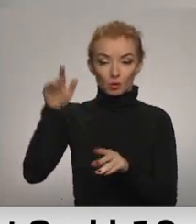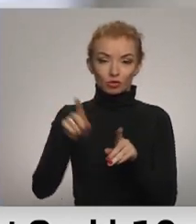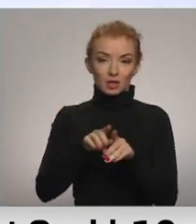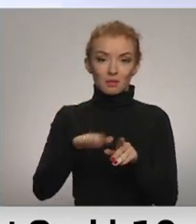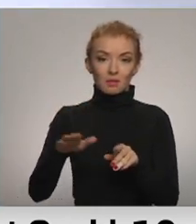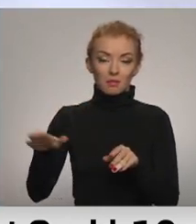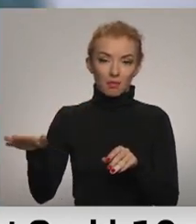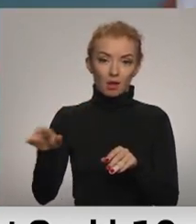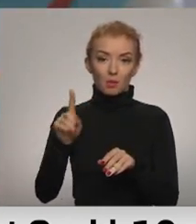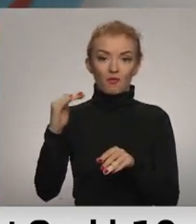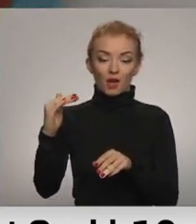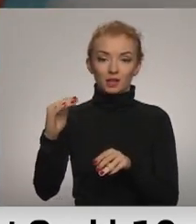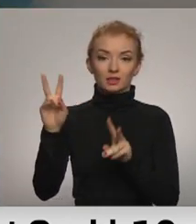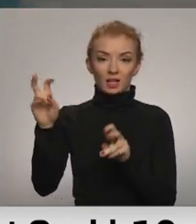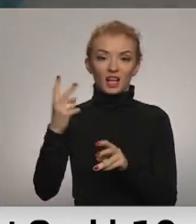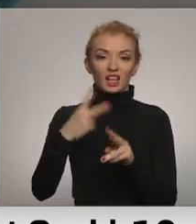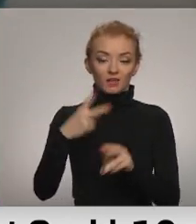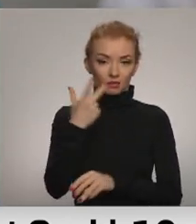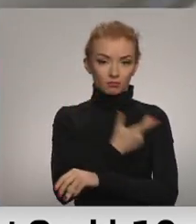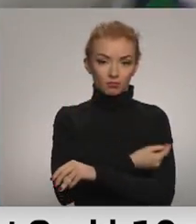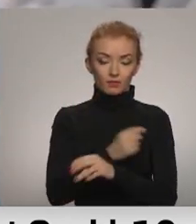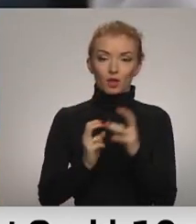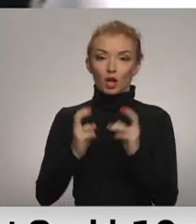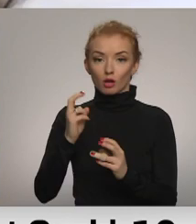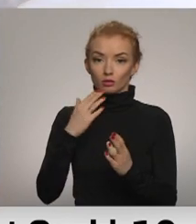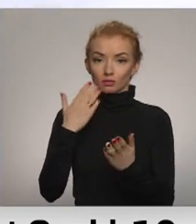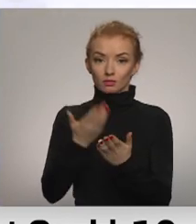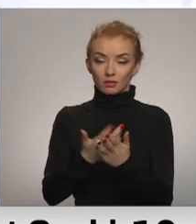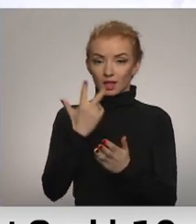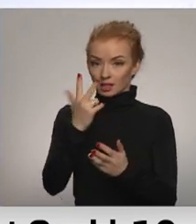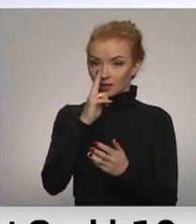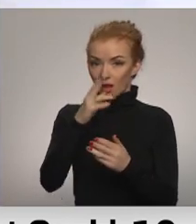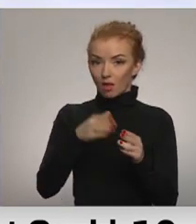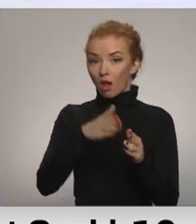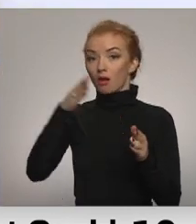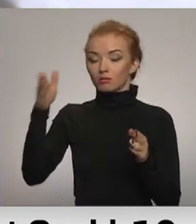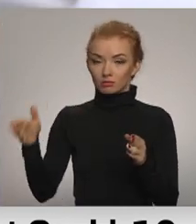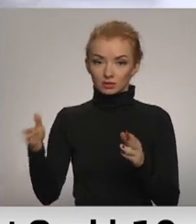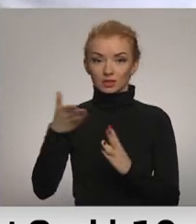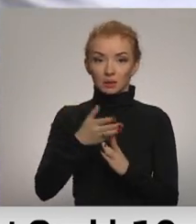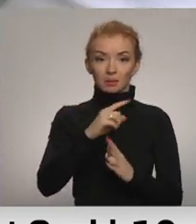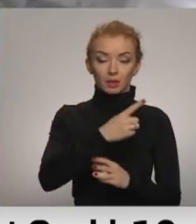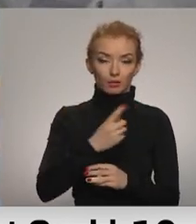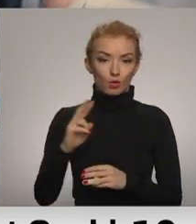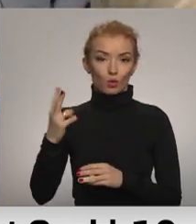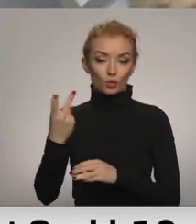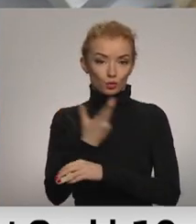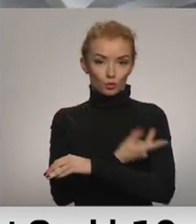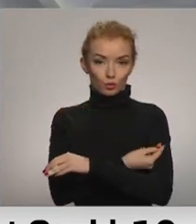bērnu Pfizer-BioNTech ir divu devu vakcīna, kurai ražotājs ieteicis 3 nedēļu intervālu starp 1. Un 2.